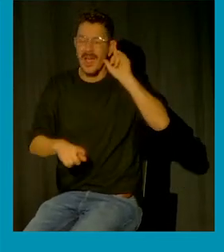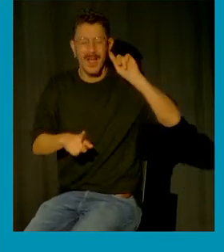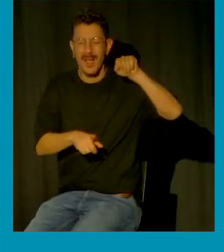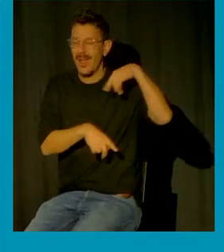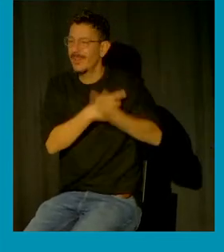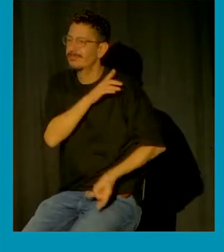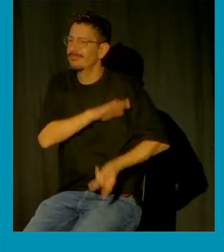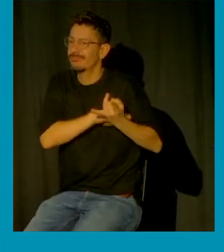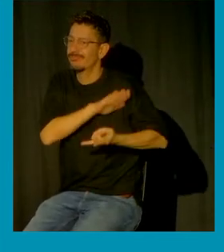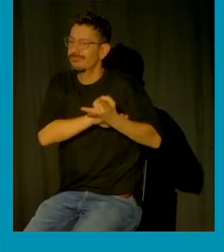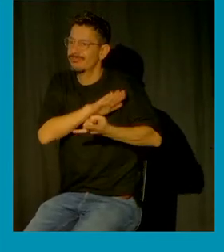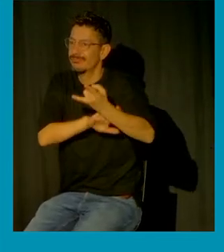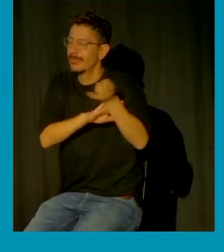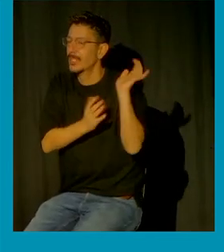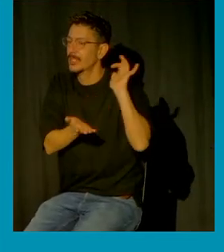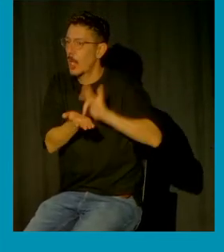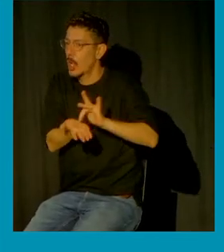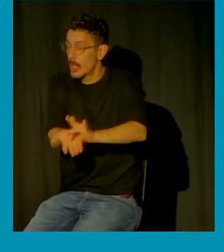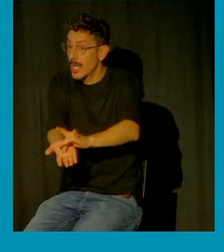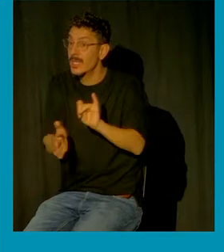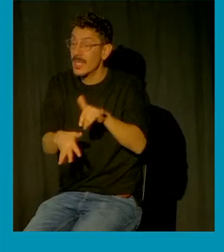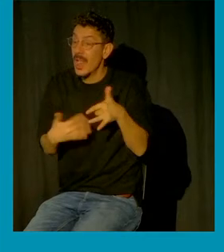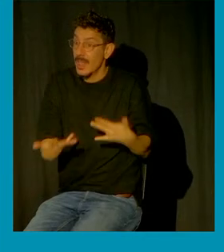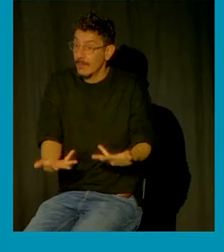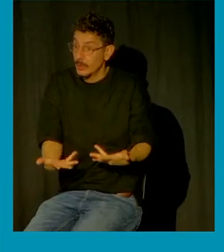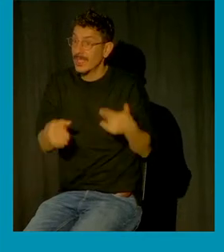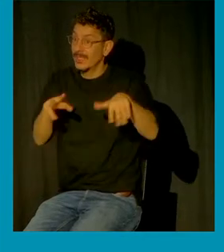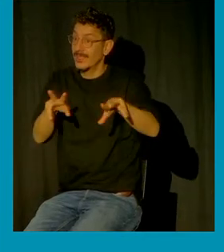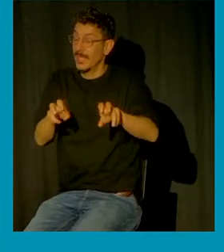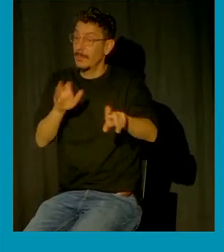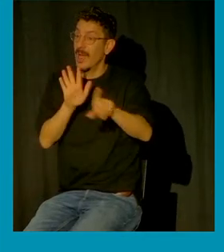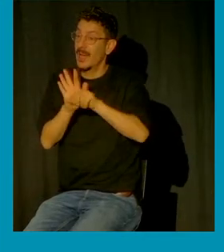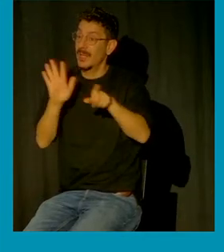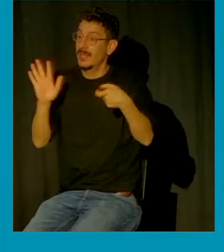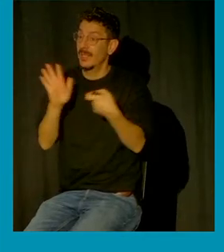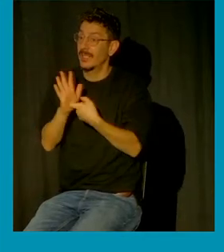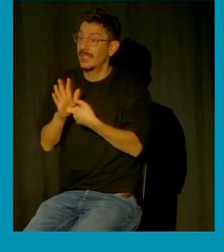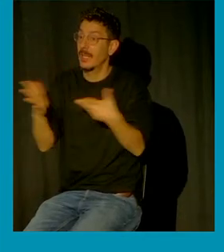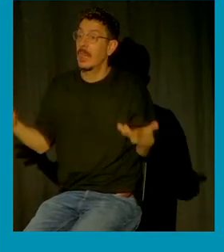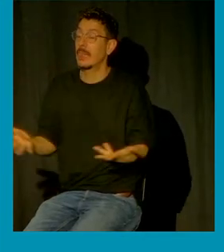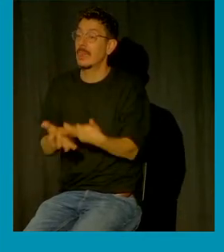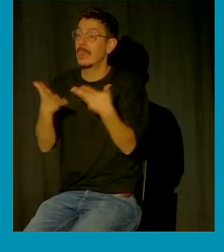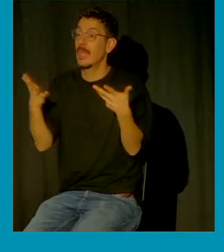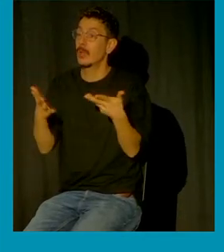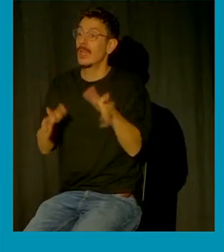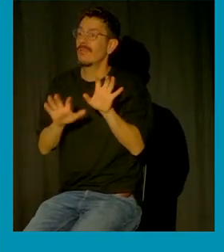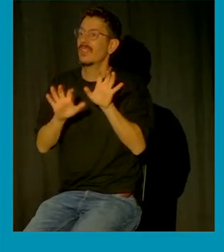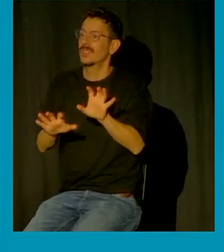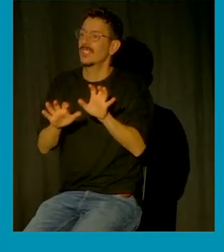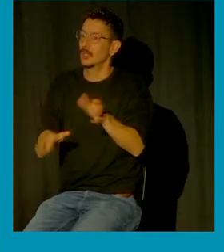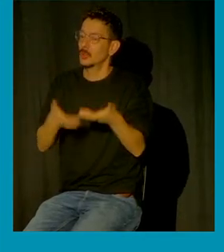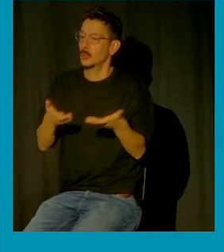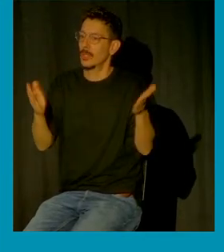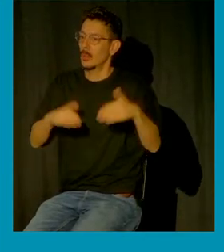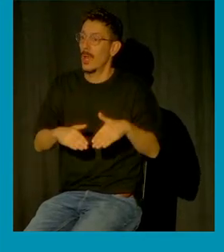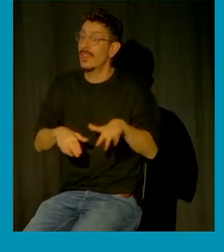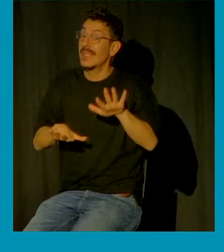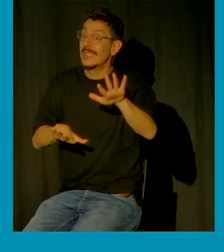importants i per tant rehabilita el delicte lleu de vexacions injustes quan tinguin un component